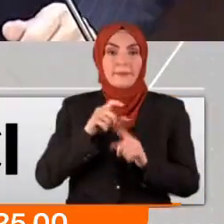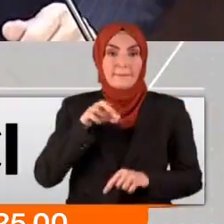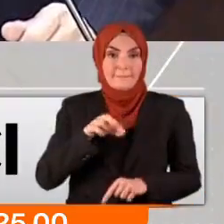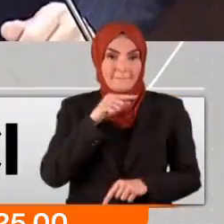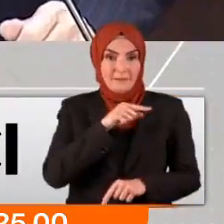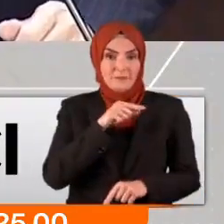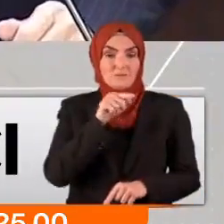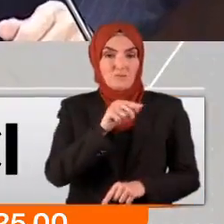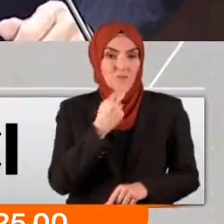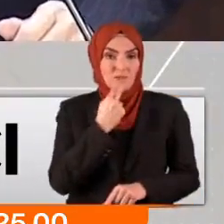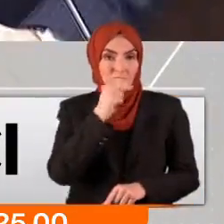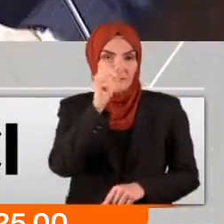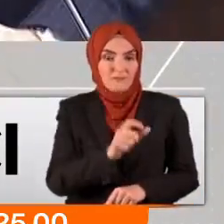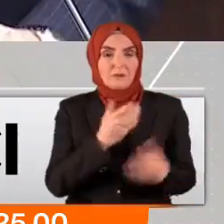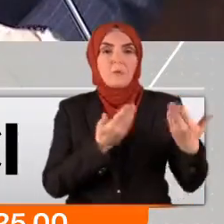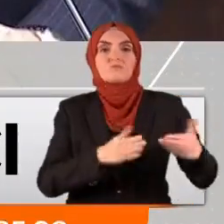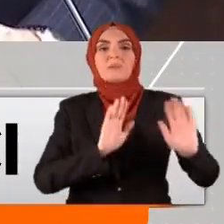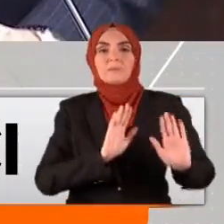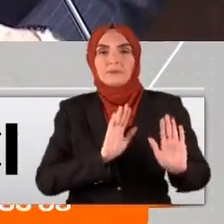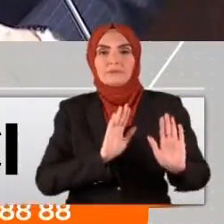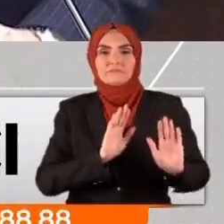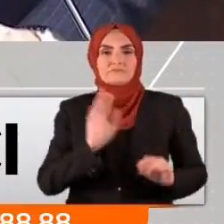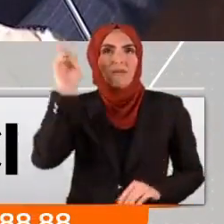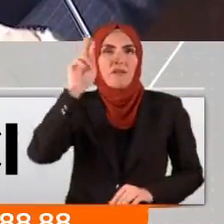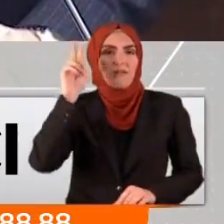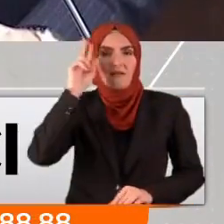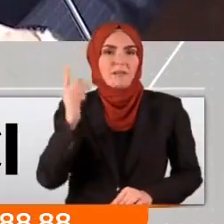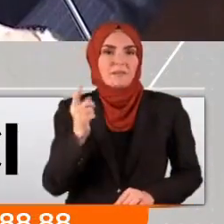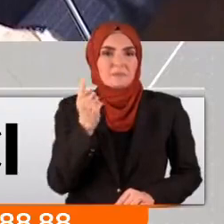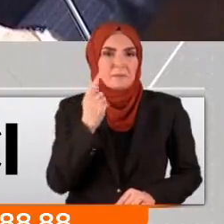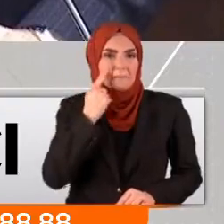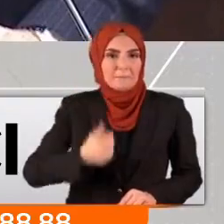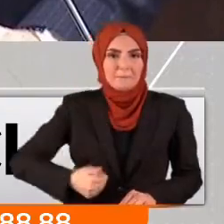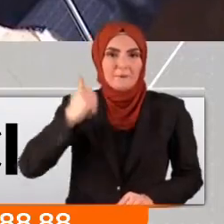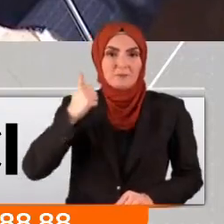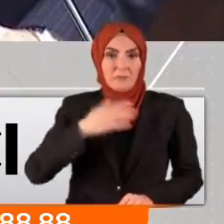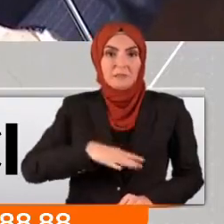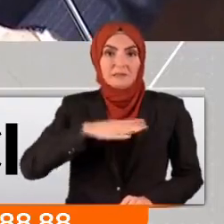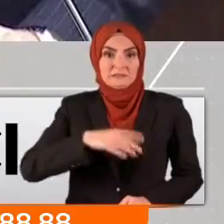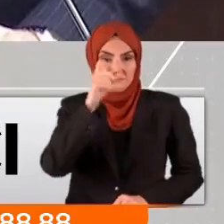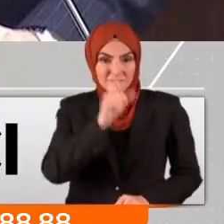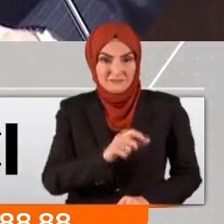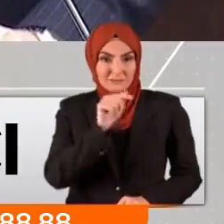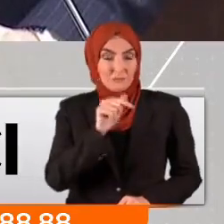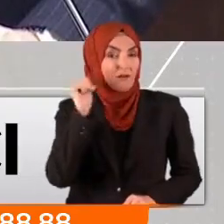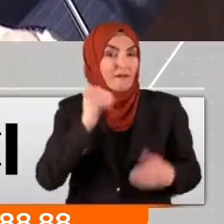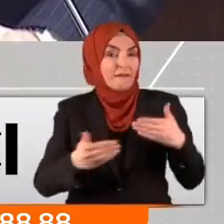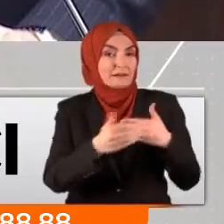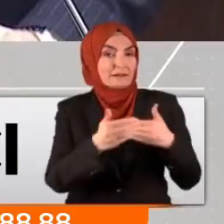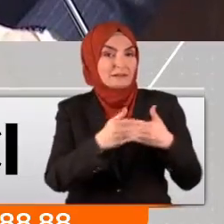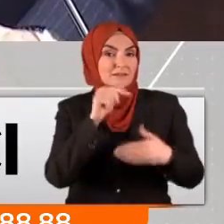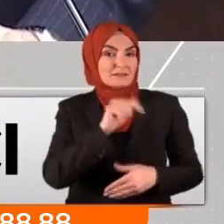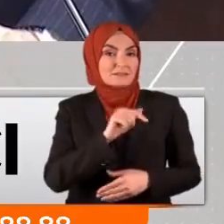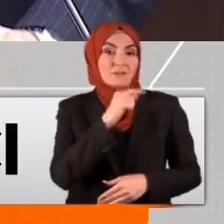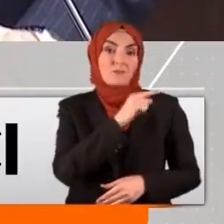hanımefendiyi veto etmiştir. Hayali bir makama talip olunmasının gerisinde bu vetonun, bu